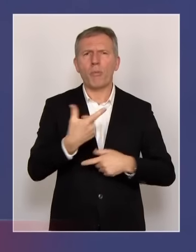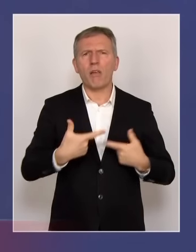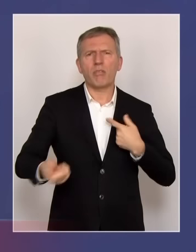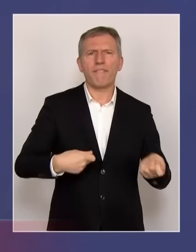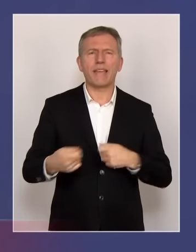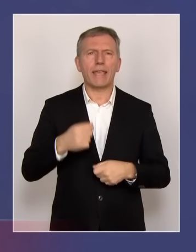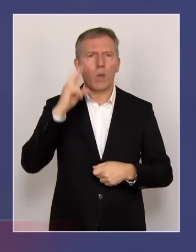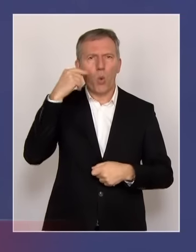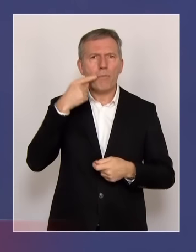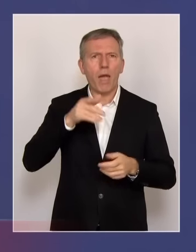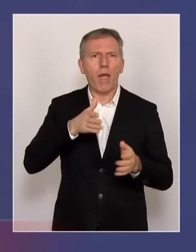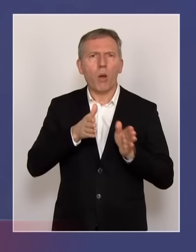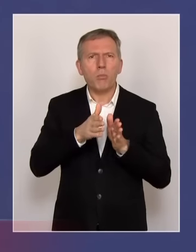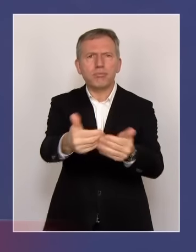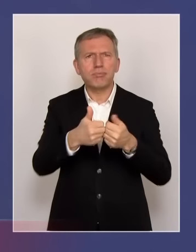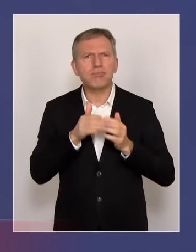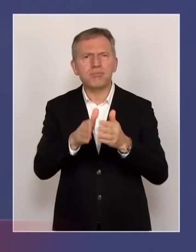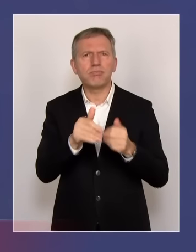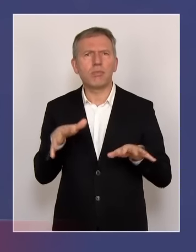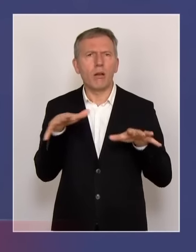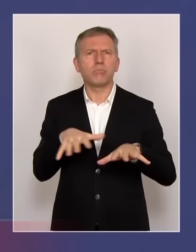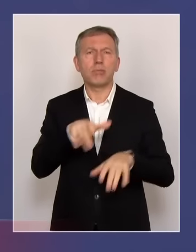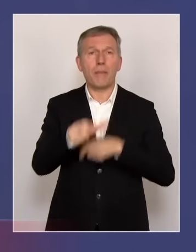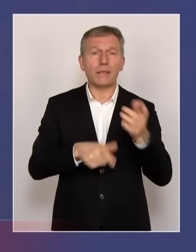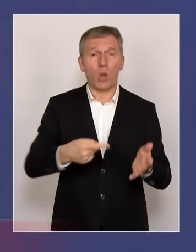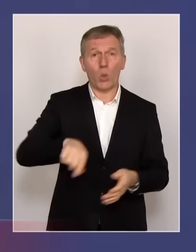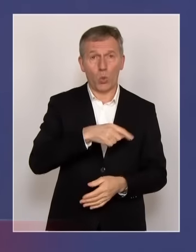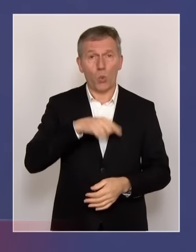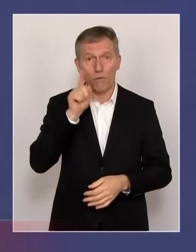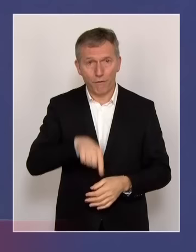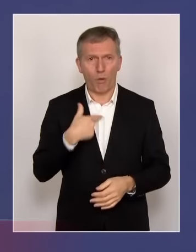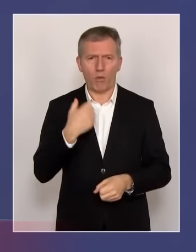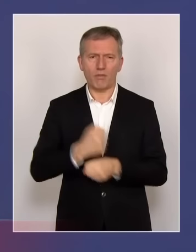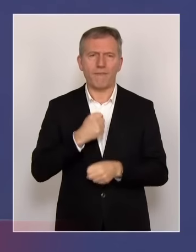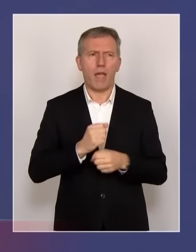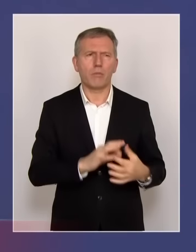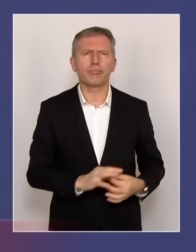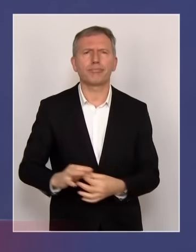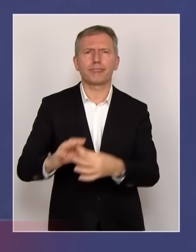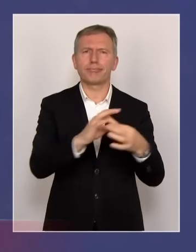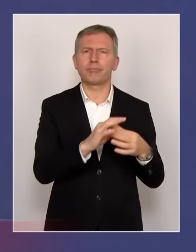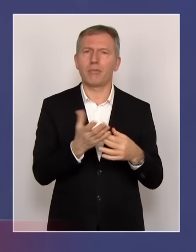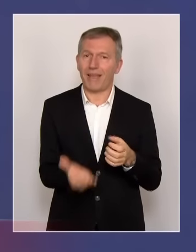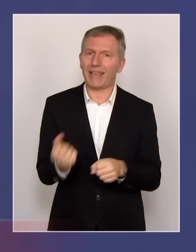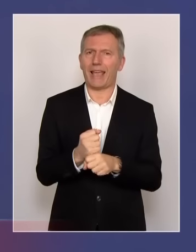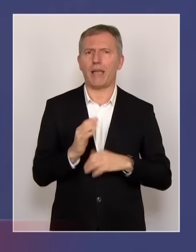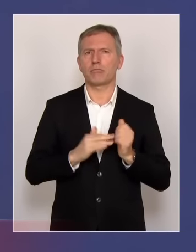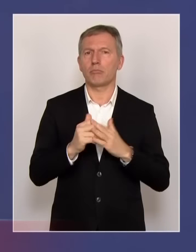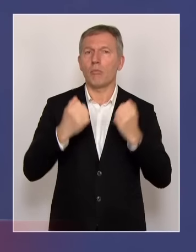'êtres humains. C'est à 27 et en particulier au sein de Schengen que nous devons mener ces coopérations et bâtir ces politiques.